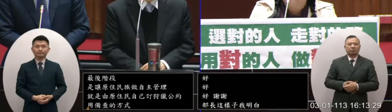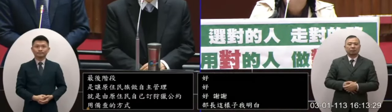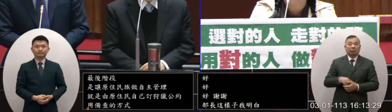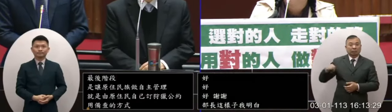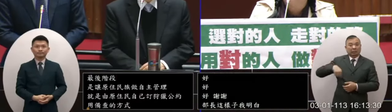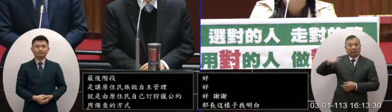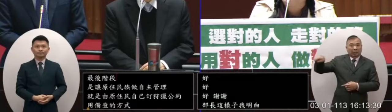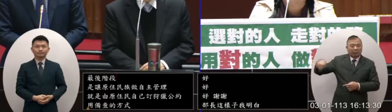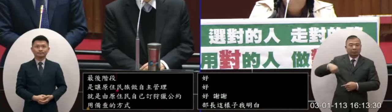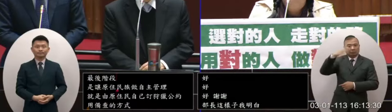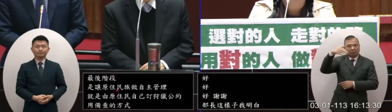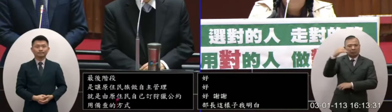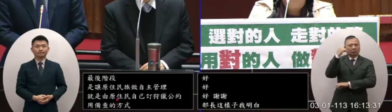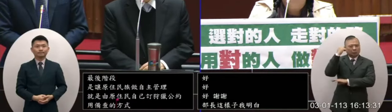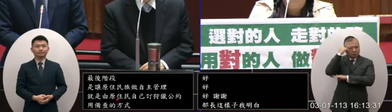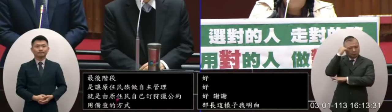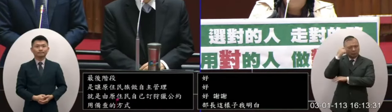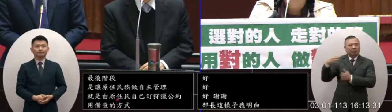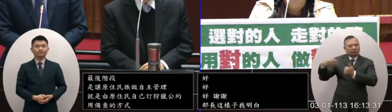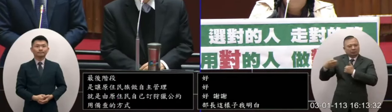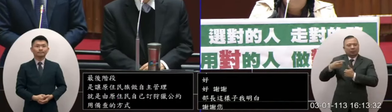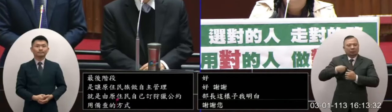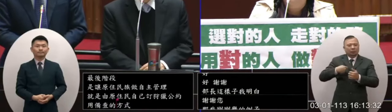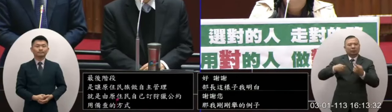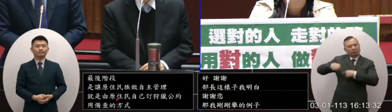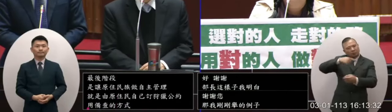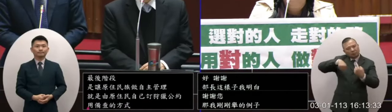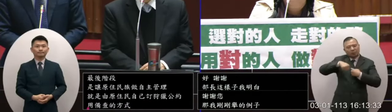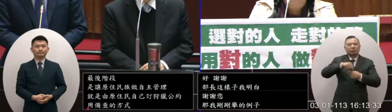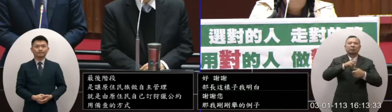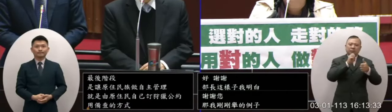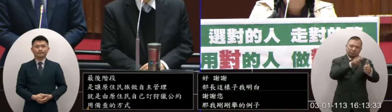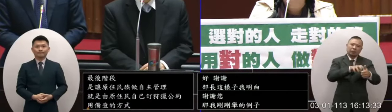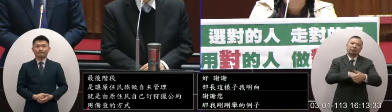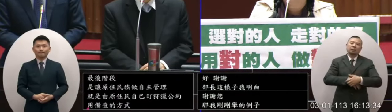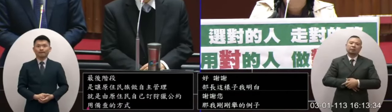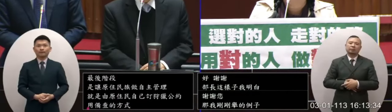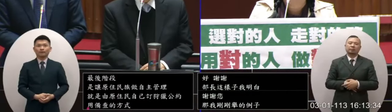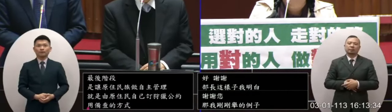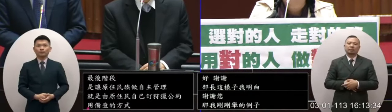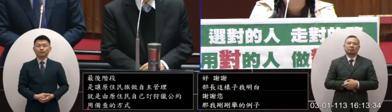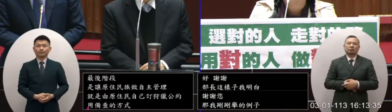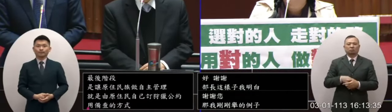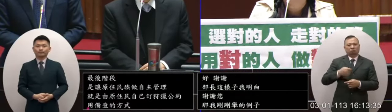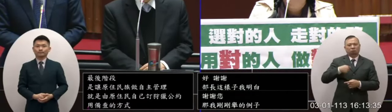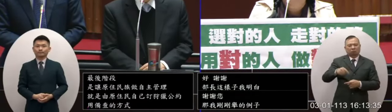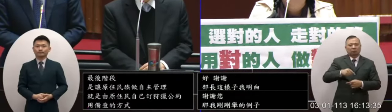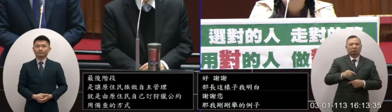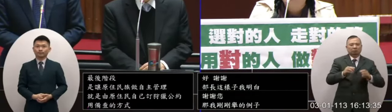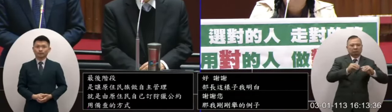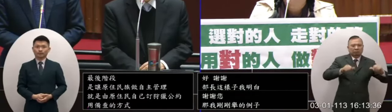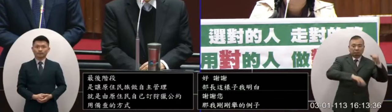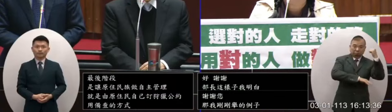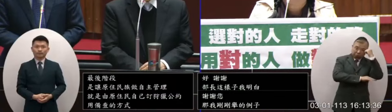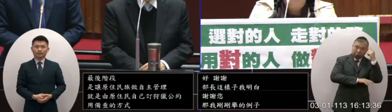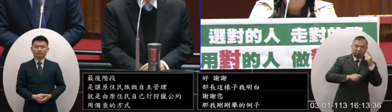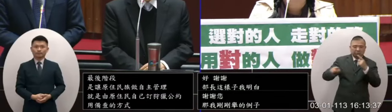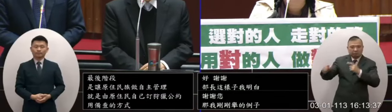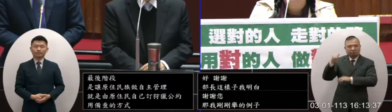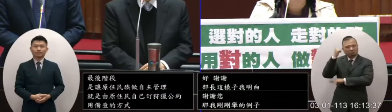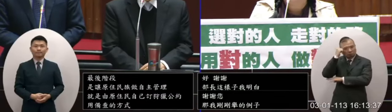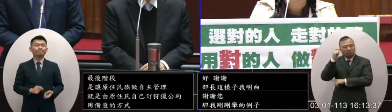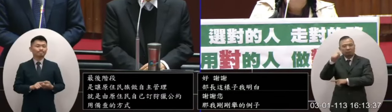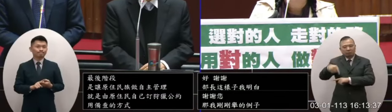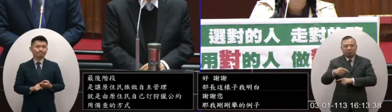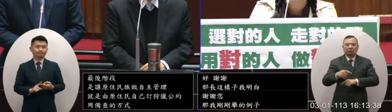的这些人的意见啦。那恐怕就是因为我们居住的环境不同，生活习惯不同，文化关系不同，